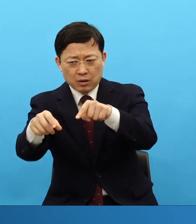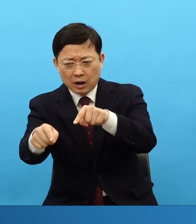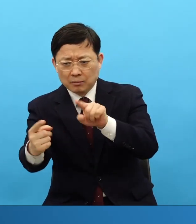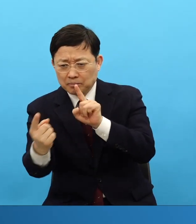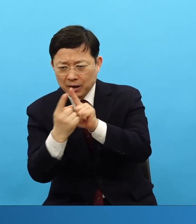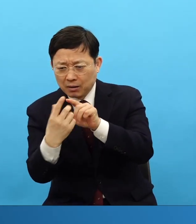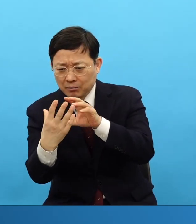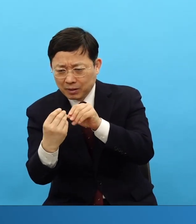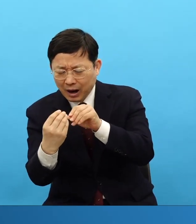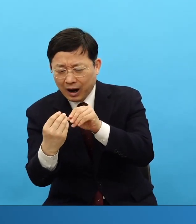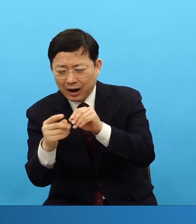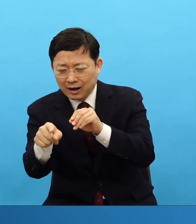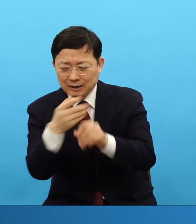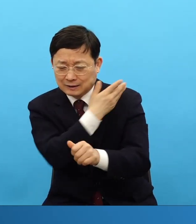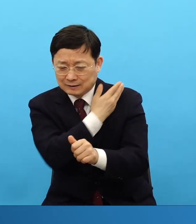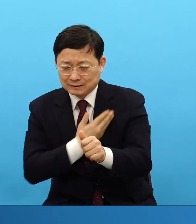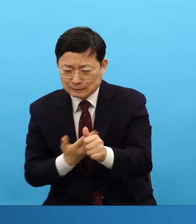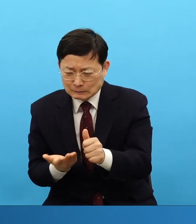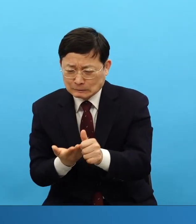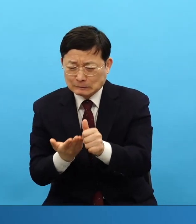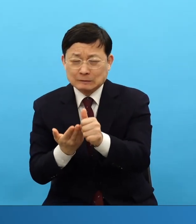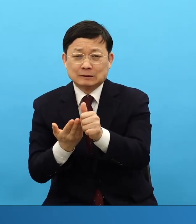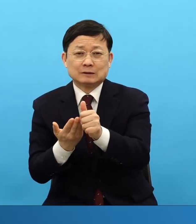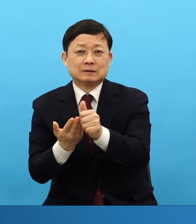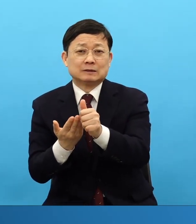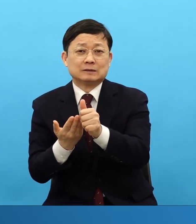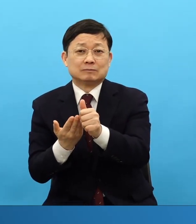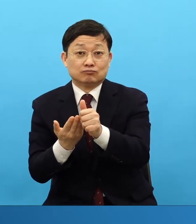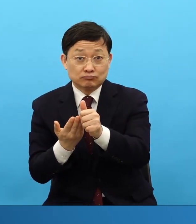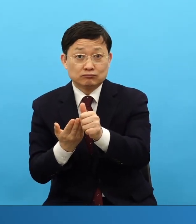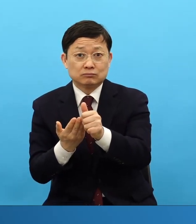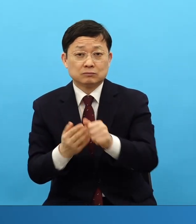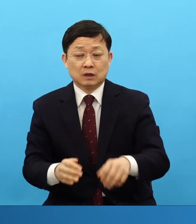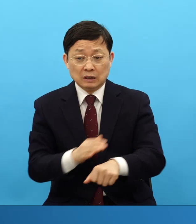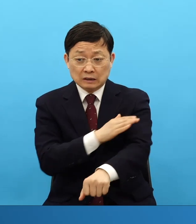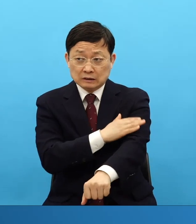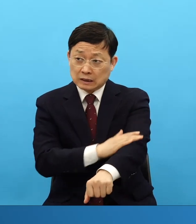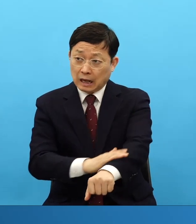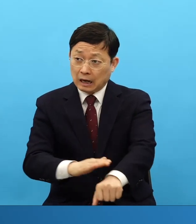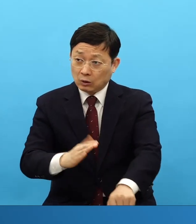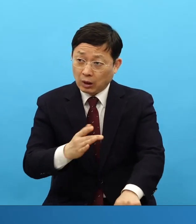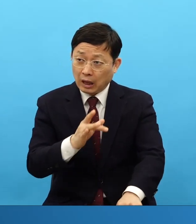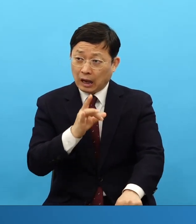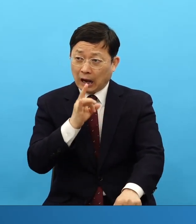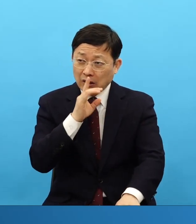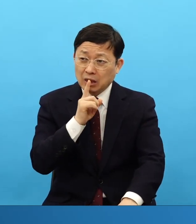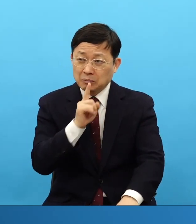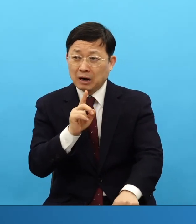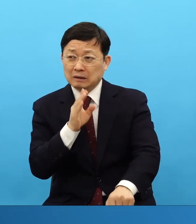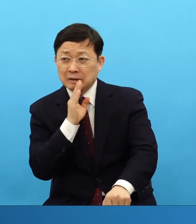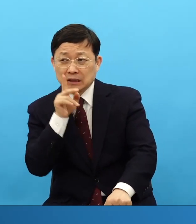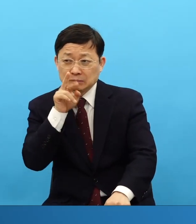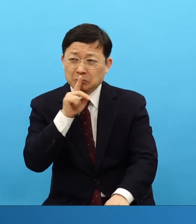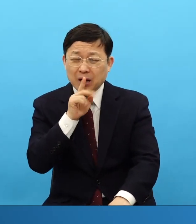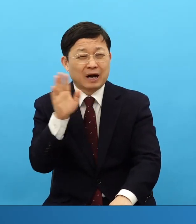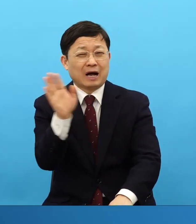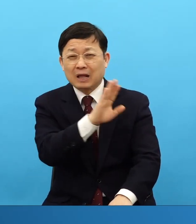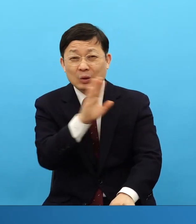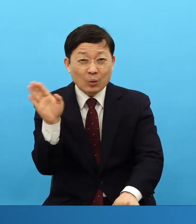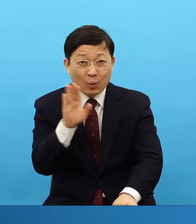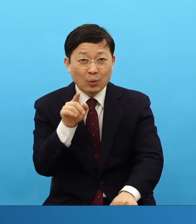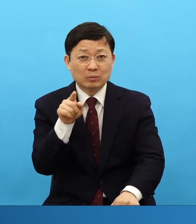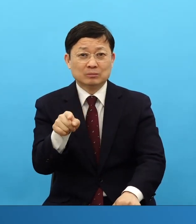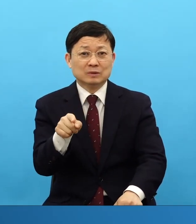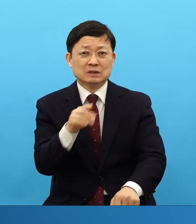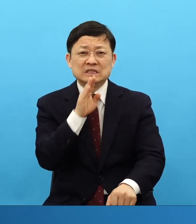딱 나오고 진짜 이게 뭐 된다 안 된다 이런 단어가 아니잖아요. You must have that occur in the missions field. They must come to the true answer. It's not about